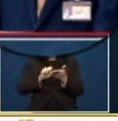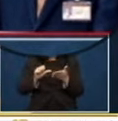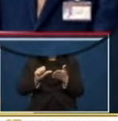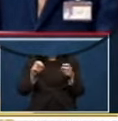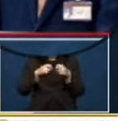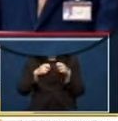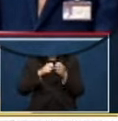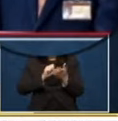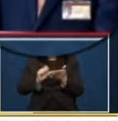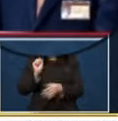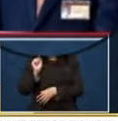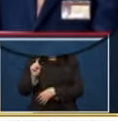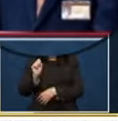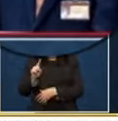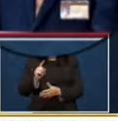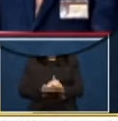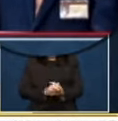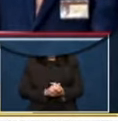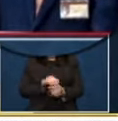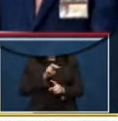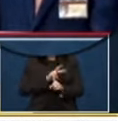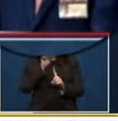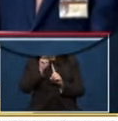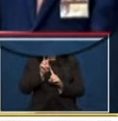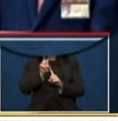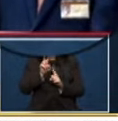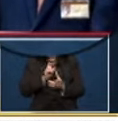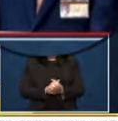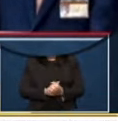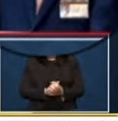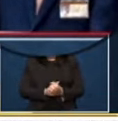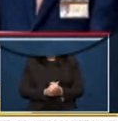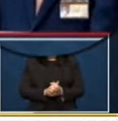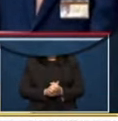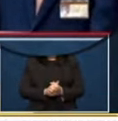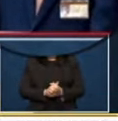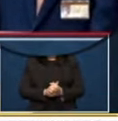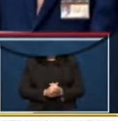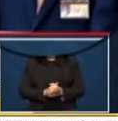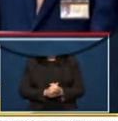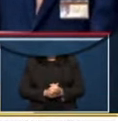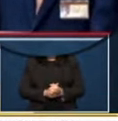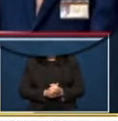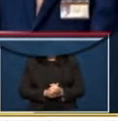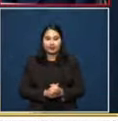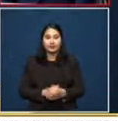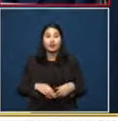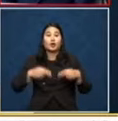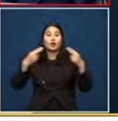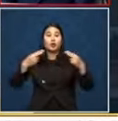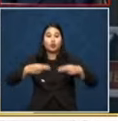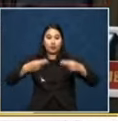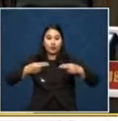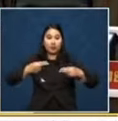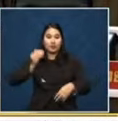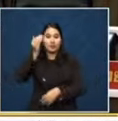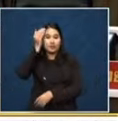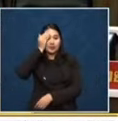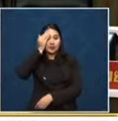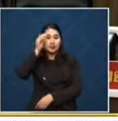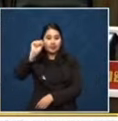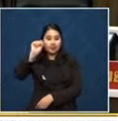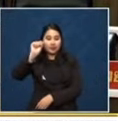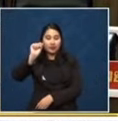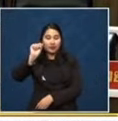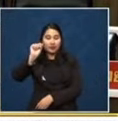ปัญหานี้ด้วยครับเรื่องที่ 2เนื่องจากเกิดสงครามระหว่างอิสราเอลและกลุ่ม 5